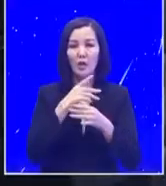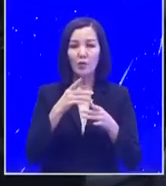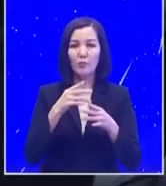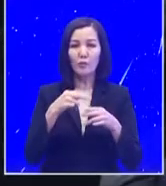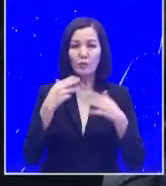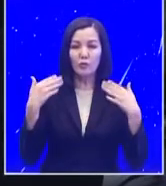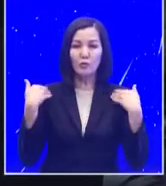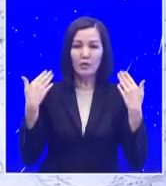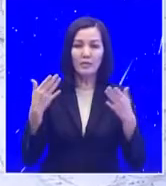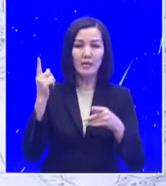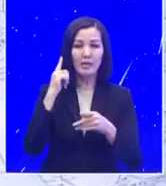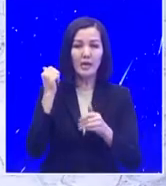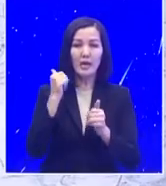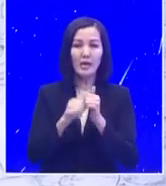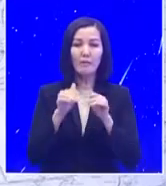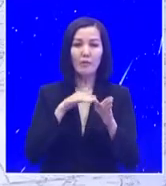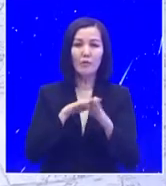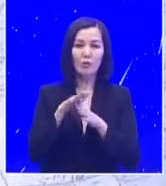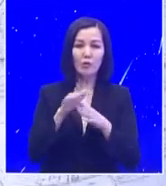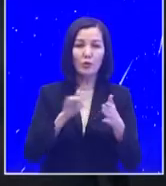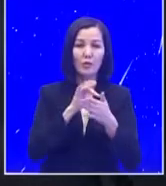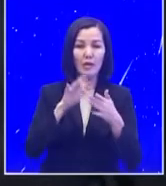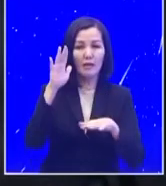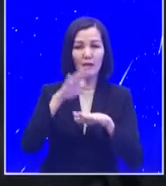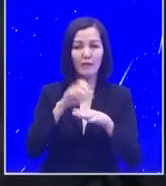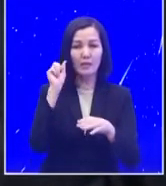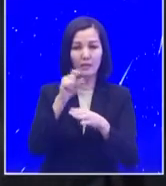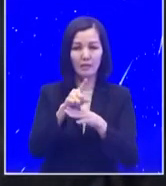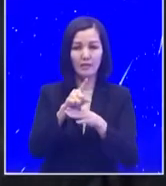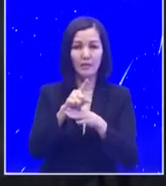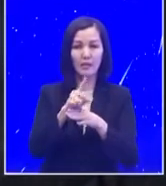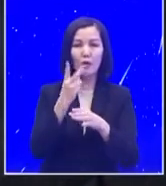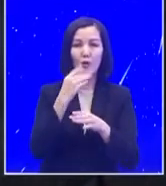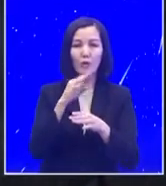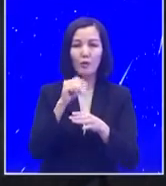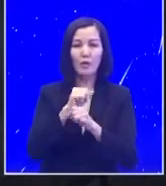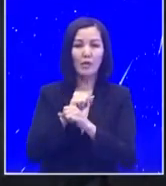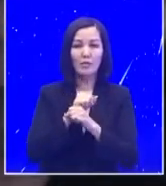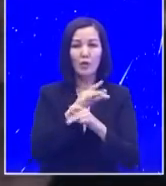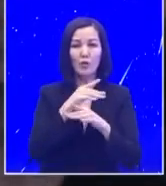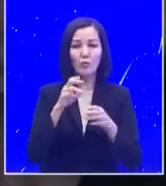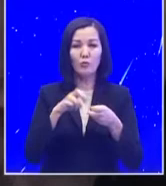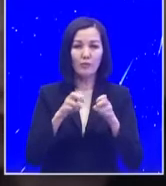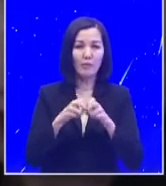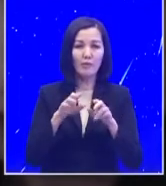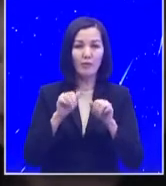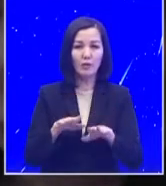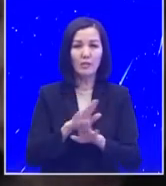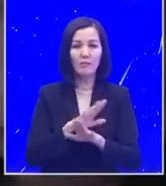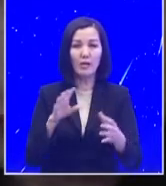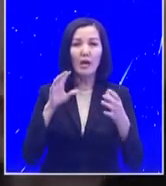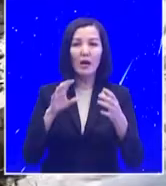тыңдаған Амандық Баталов әрбірінің орындалуын қала әкіміне тапсырды. Орай келгенде үйтастықтарға көп жыл күрмеуі шешілмеген